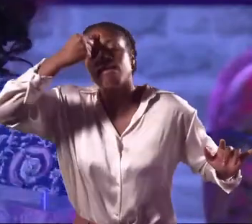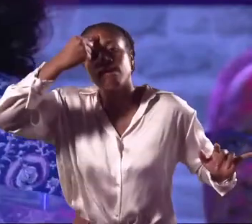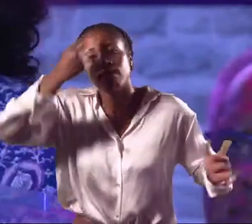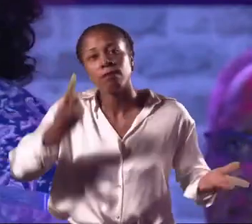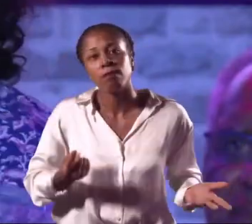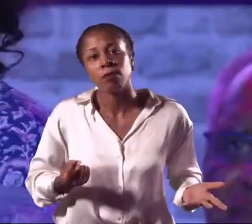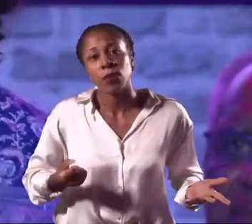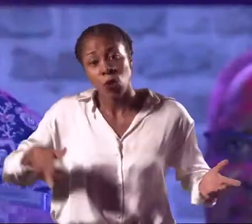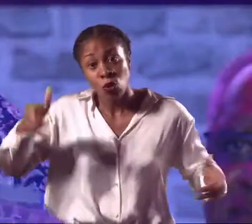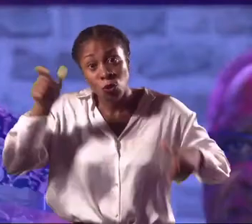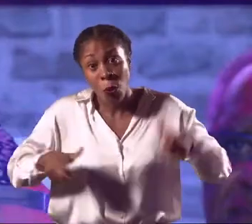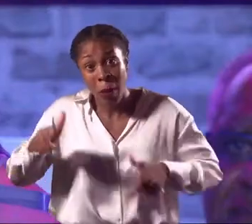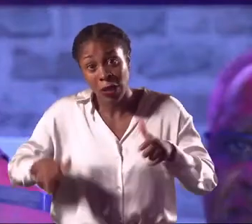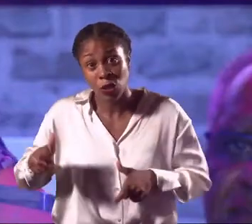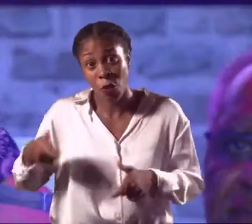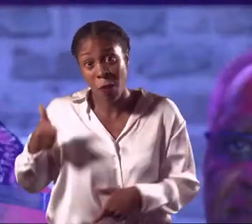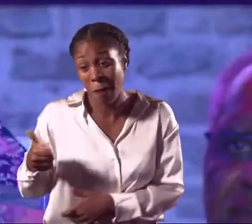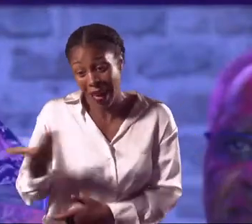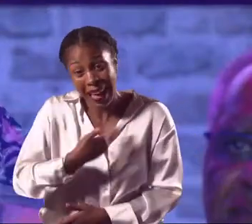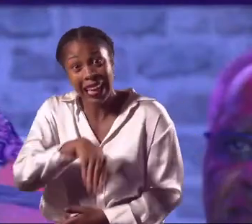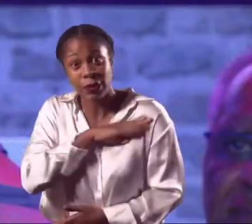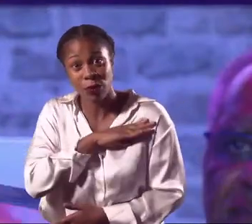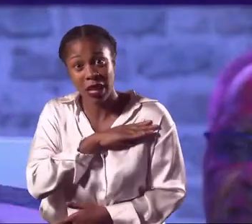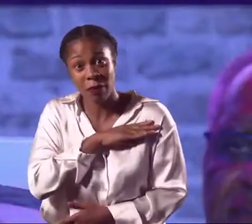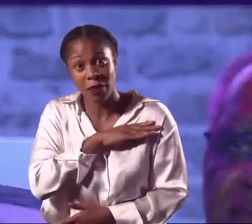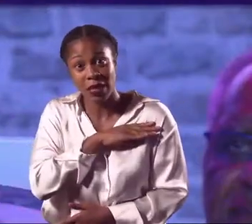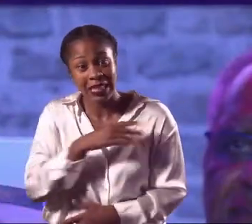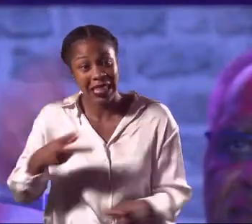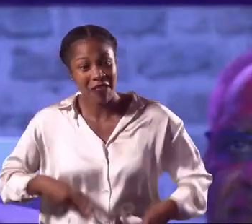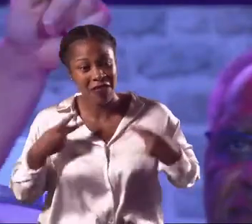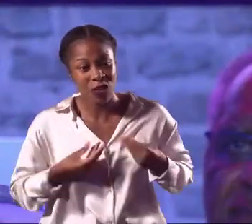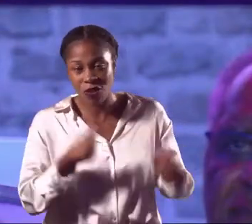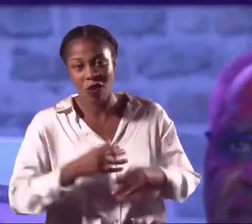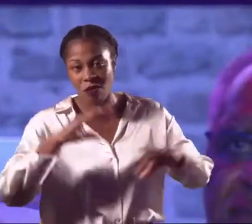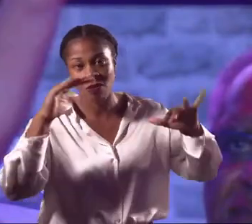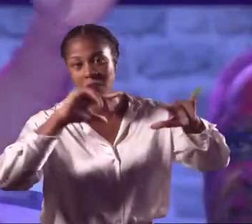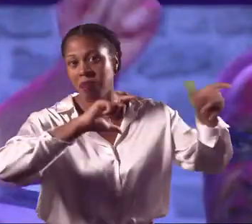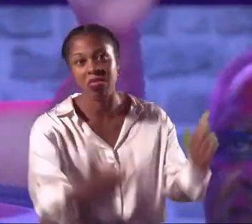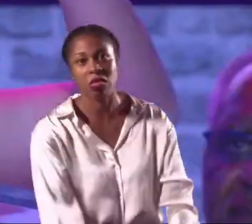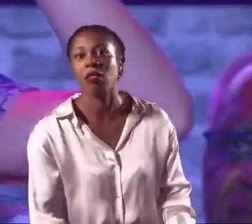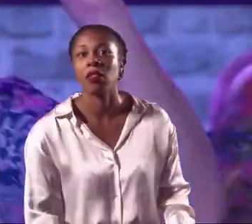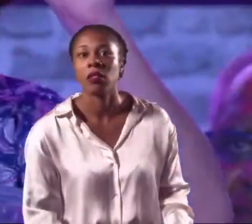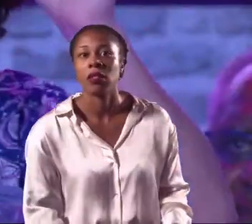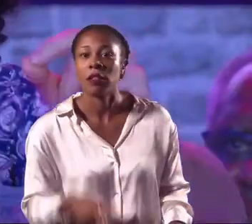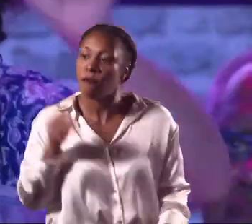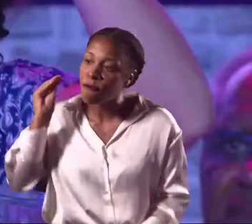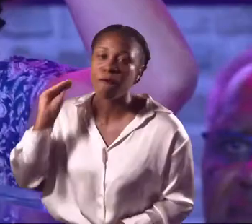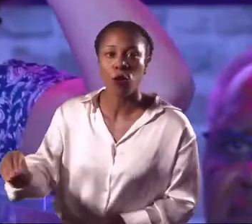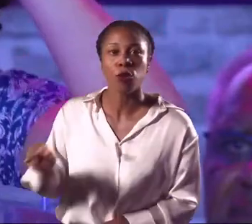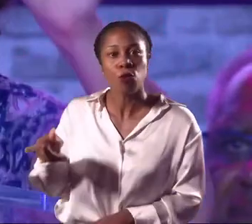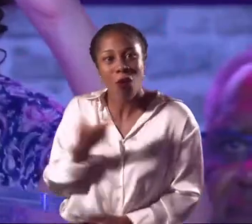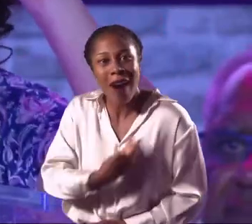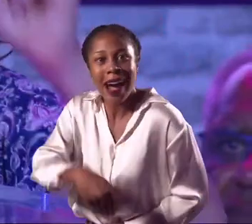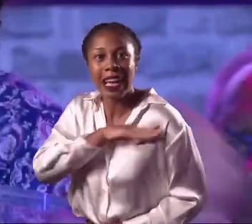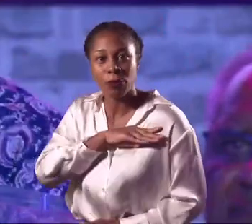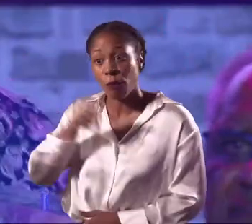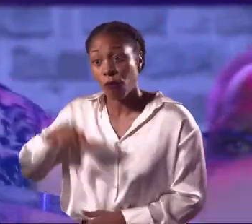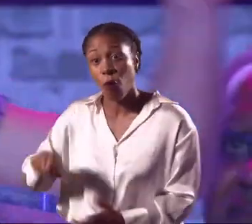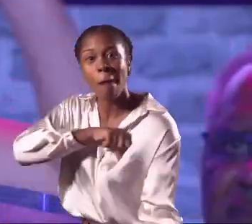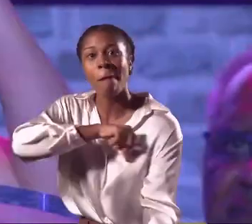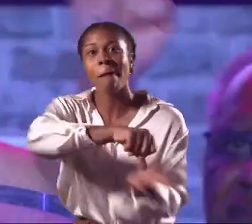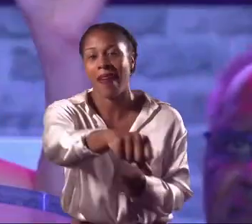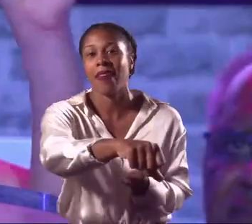ceux qui ont gâché la vie des Guadeloupéens pour des générations entières, non seulement payent enfin le prix, payent le prix